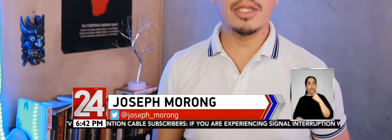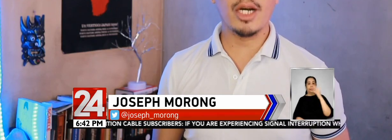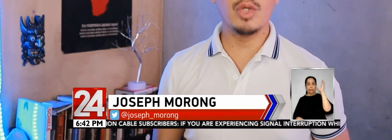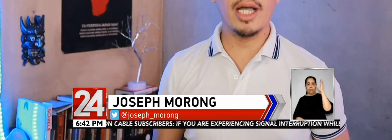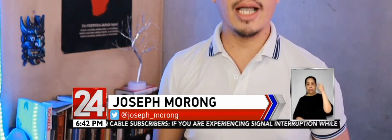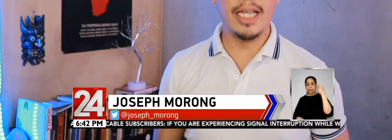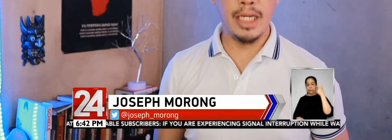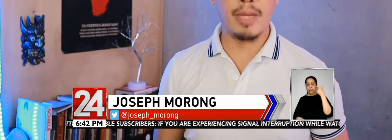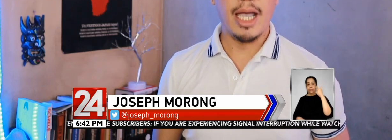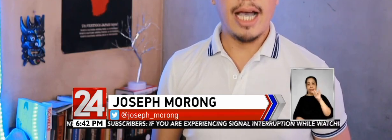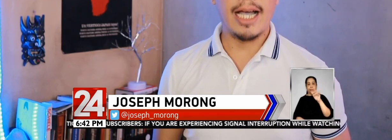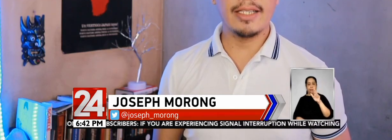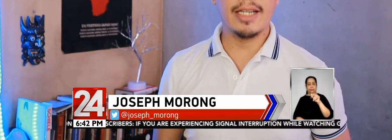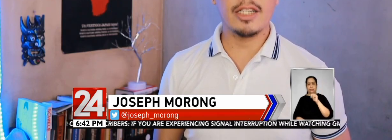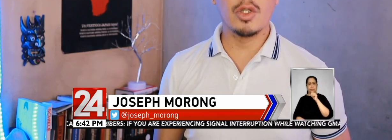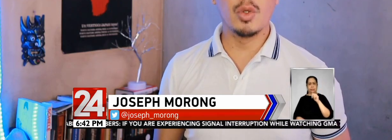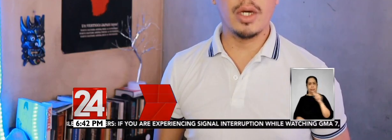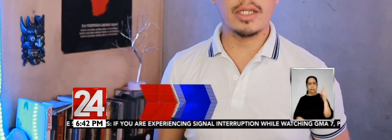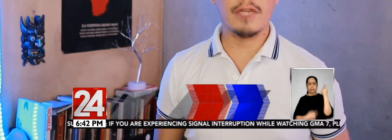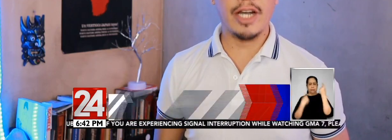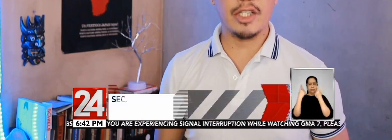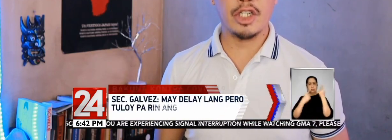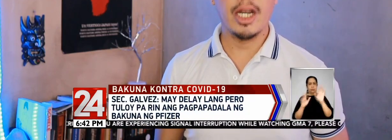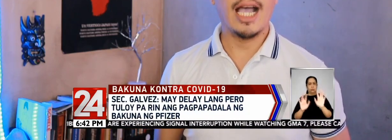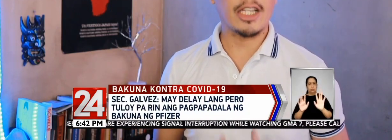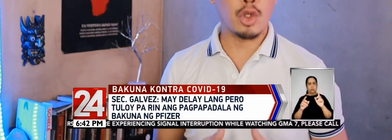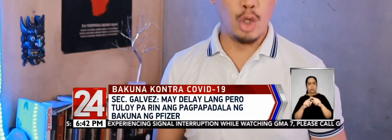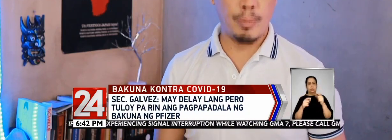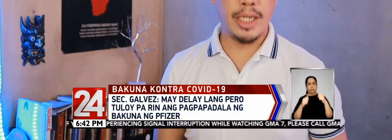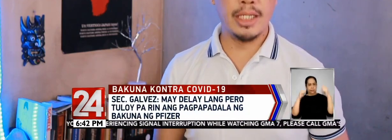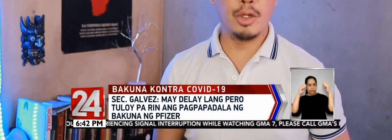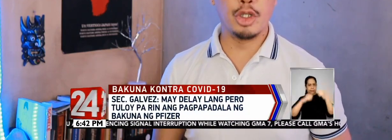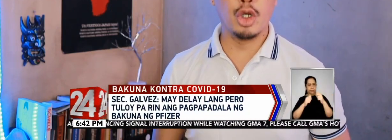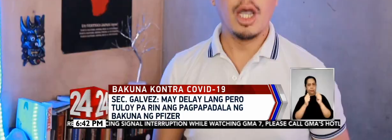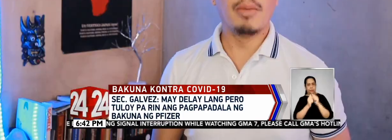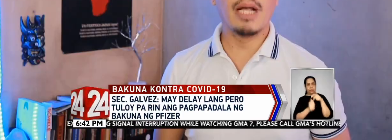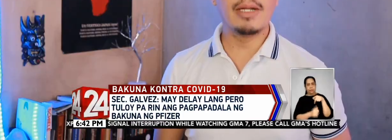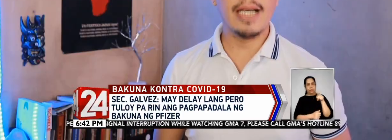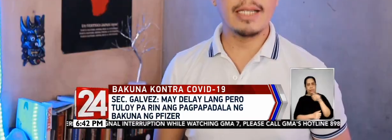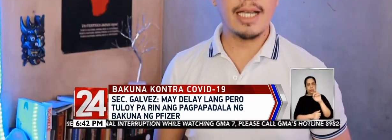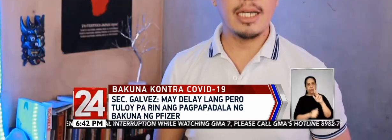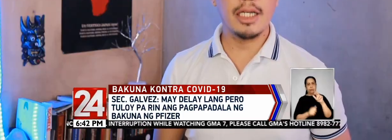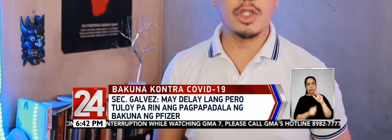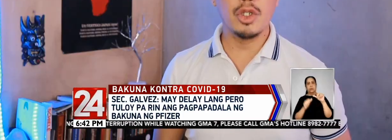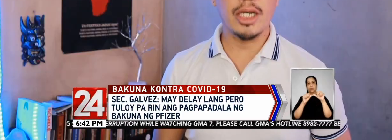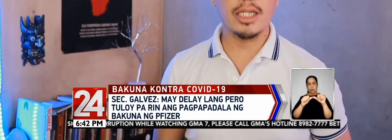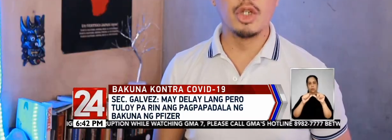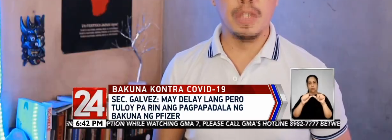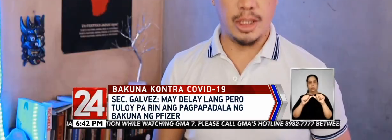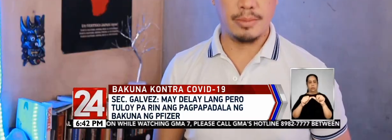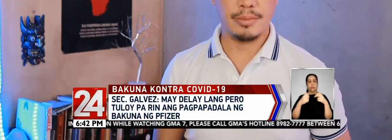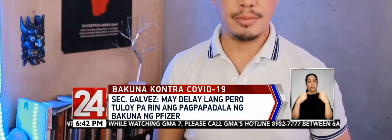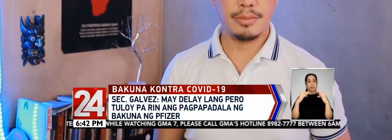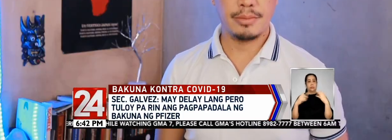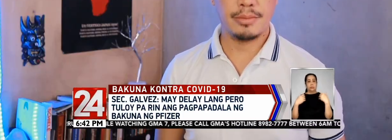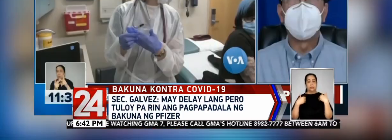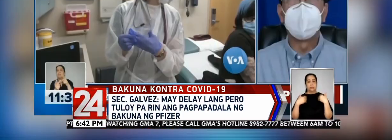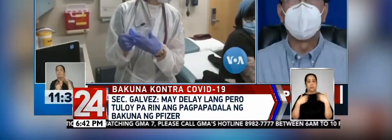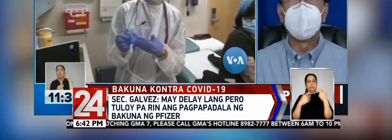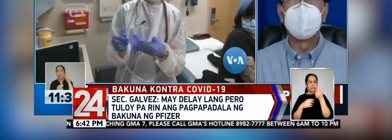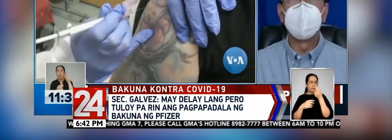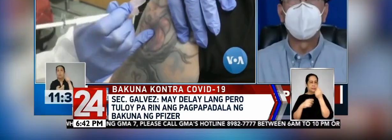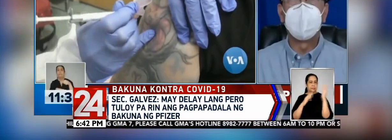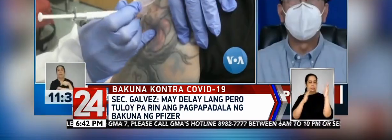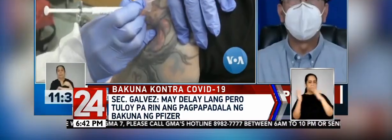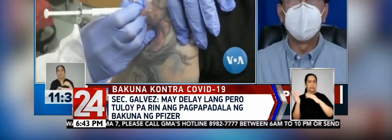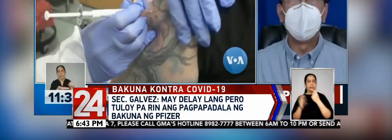hindi naman raw nanganganib ang ating kasunduan sa Pfizer at tuloy pa rin daw ito bagaman naantala na ito ng kaunti. Maybe there